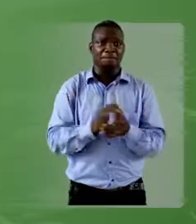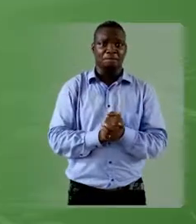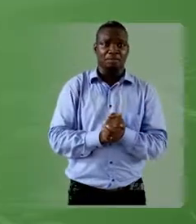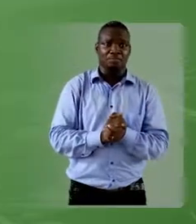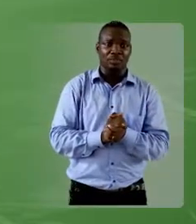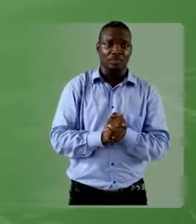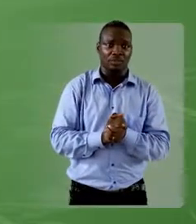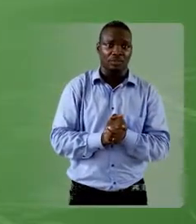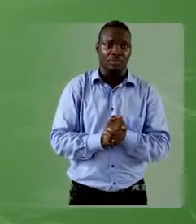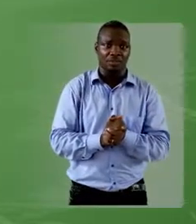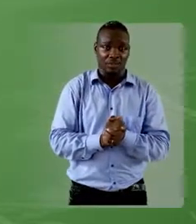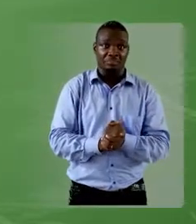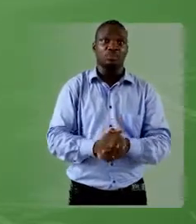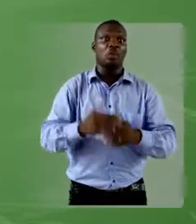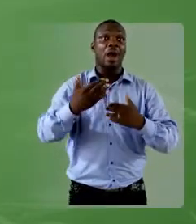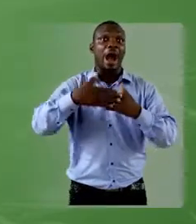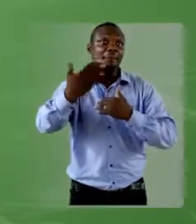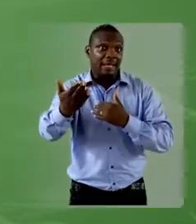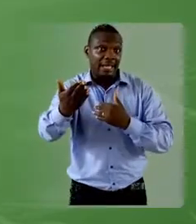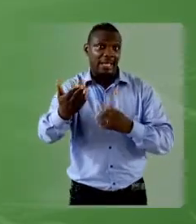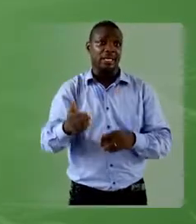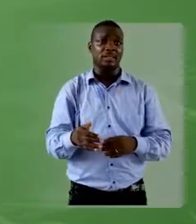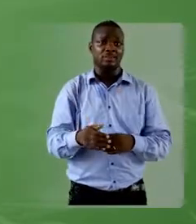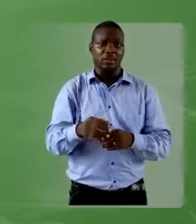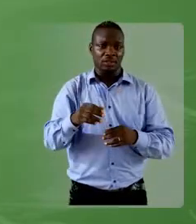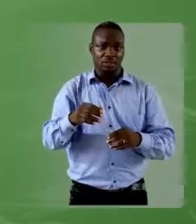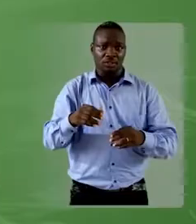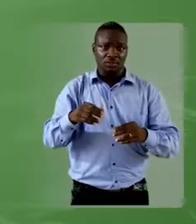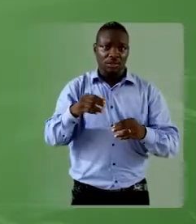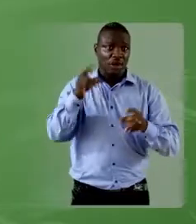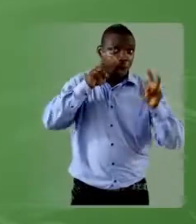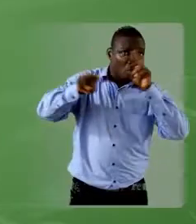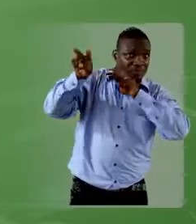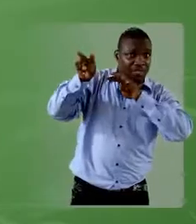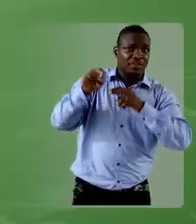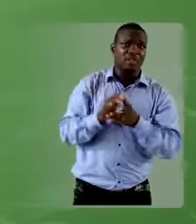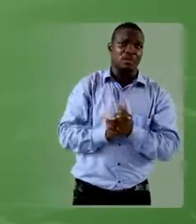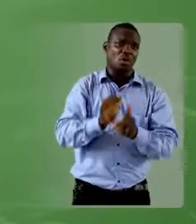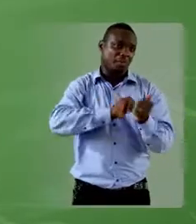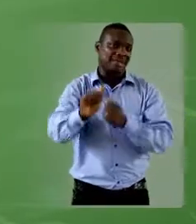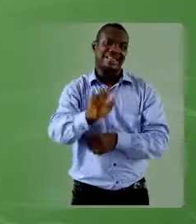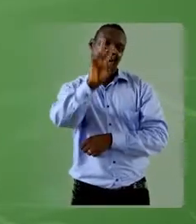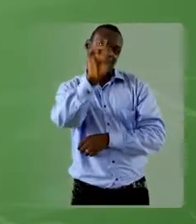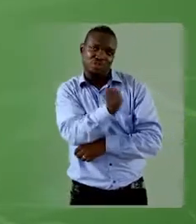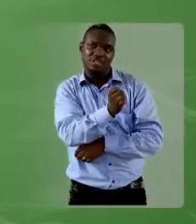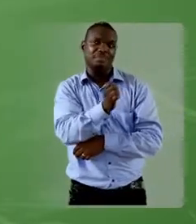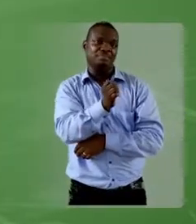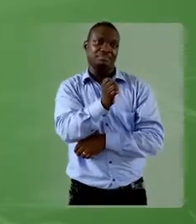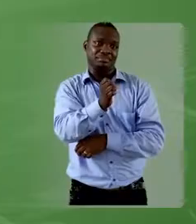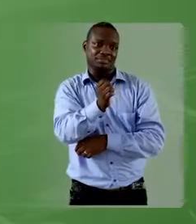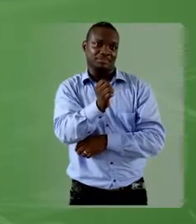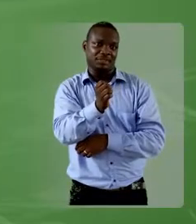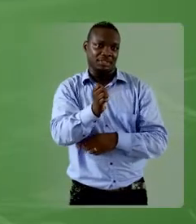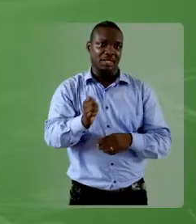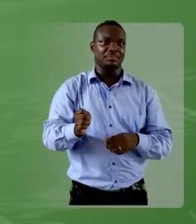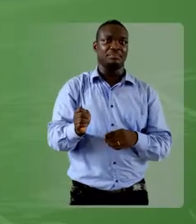ici. Après cette observation, nous passons à la deuxième étape. Cette deuxième étape est le